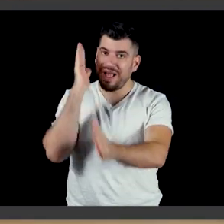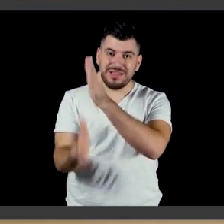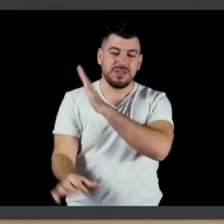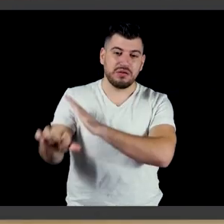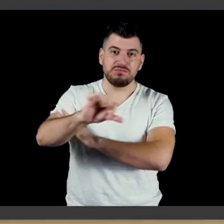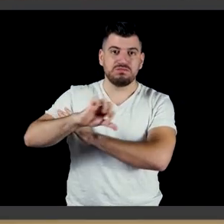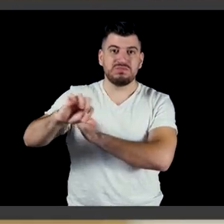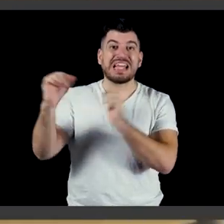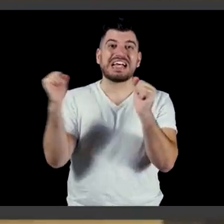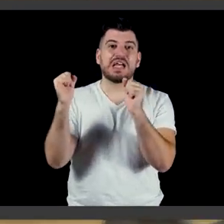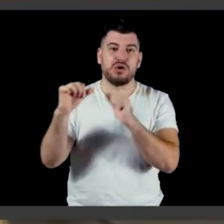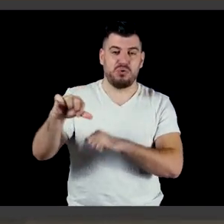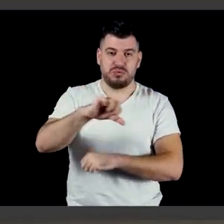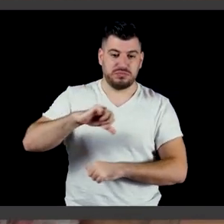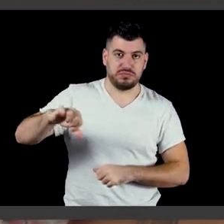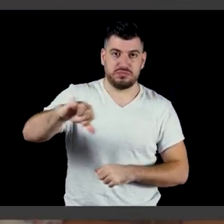σιρόπι.